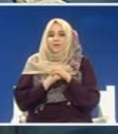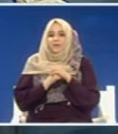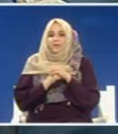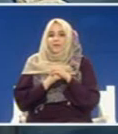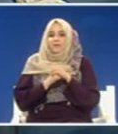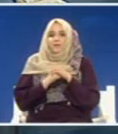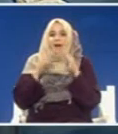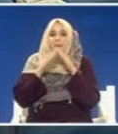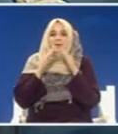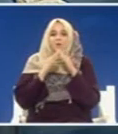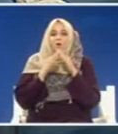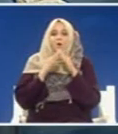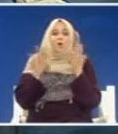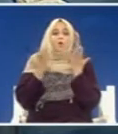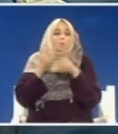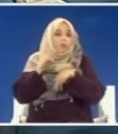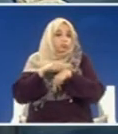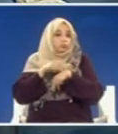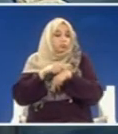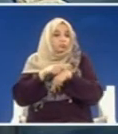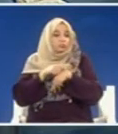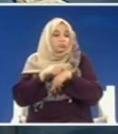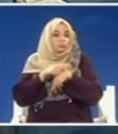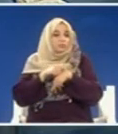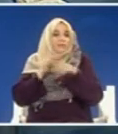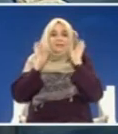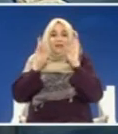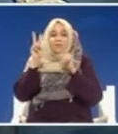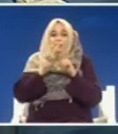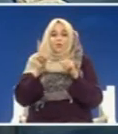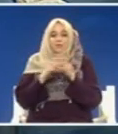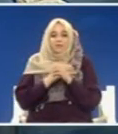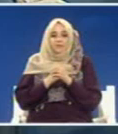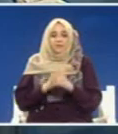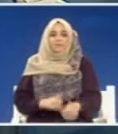نصليها. صلاة الجمعة في الدار. في الدار وبغيتنا.